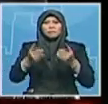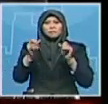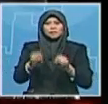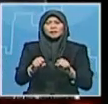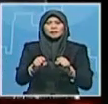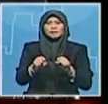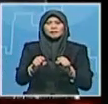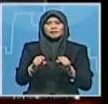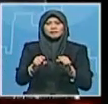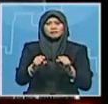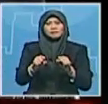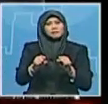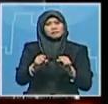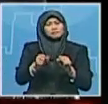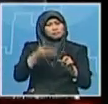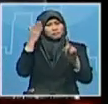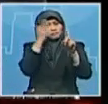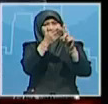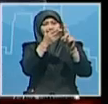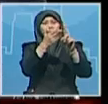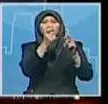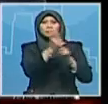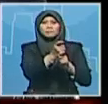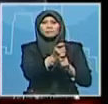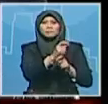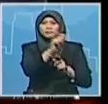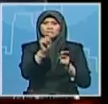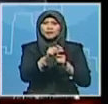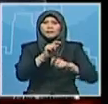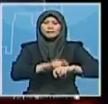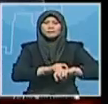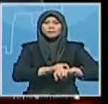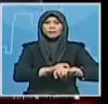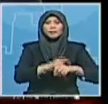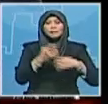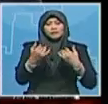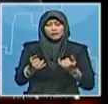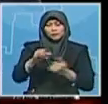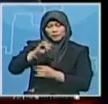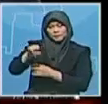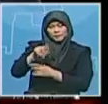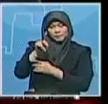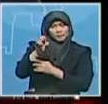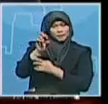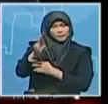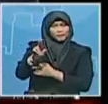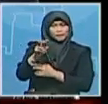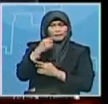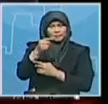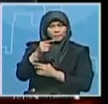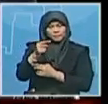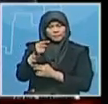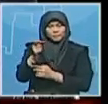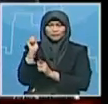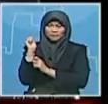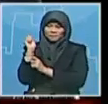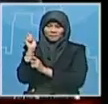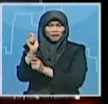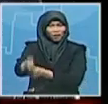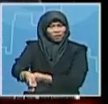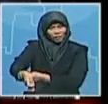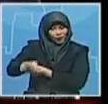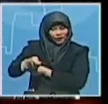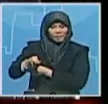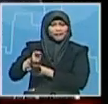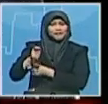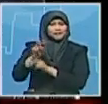yang projek-projek yang diluluskan ialah apa istilah daripada JKR selalu dia kata cangkul ready. Mana design